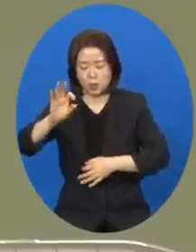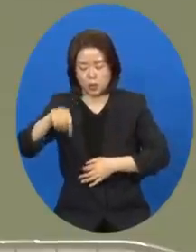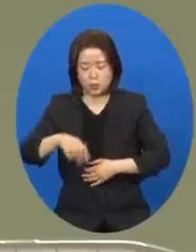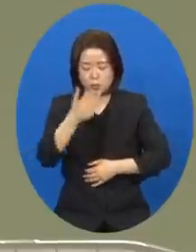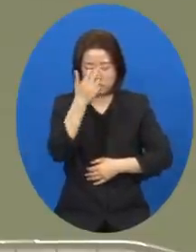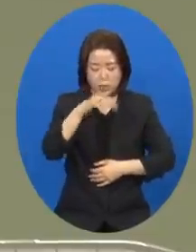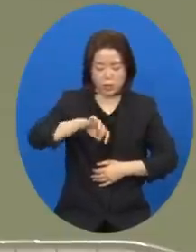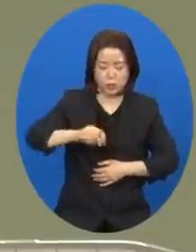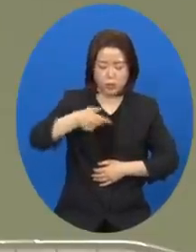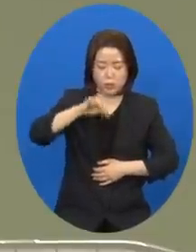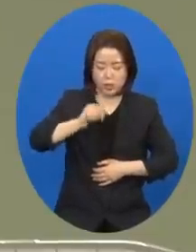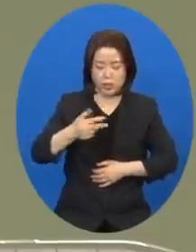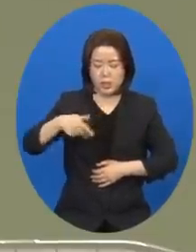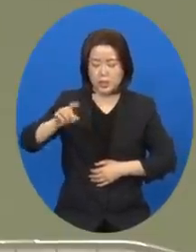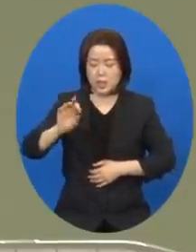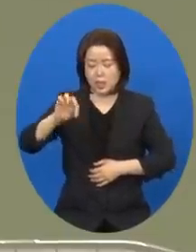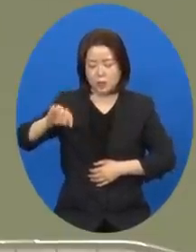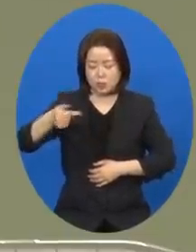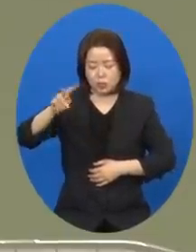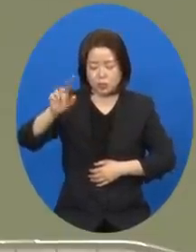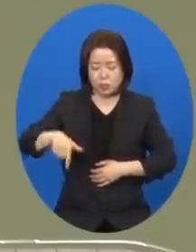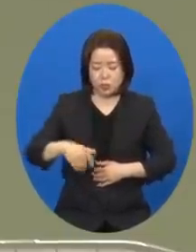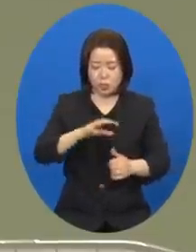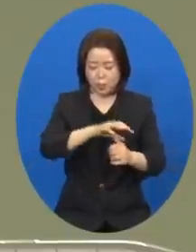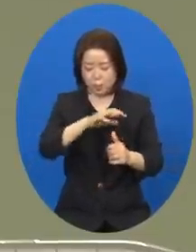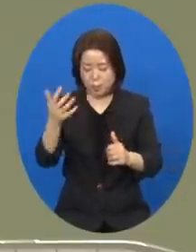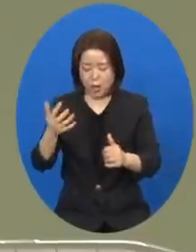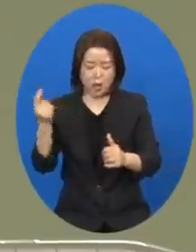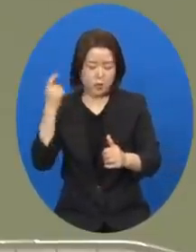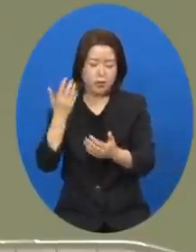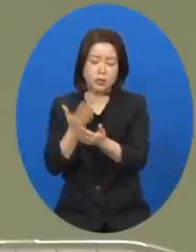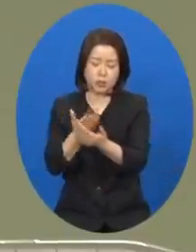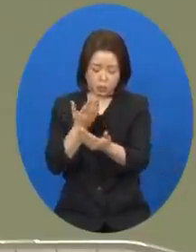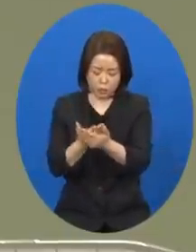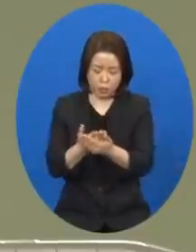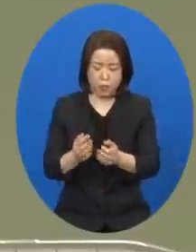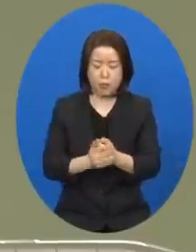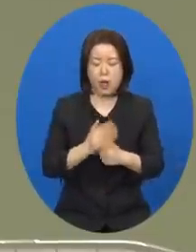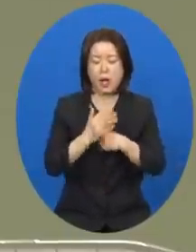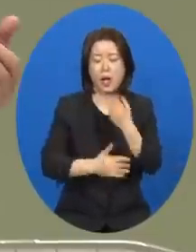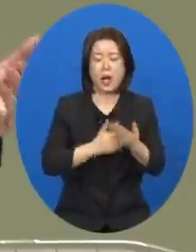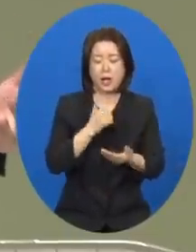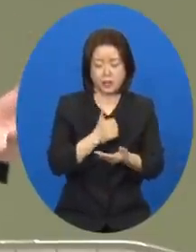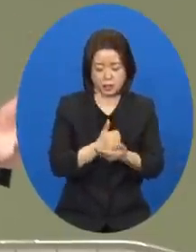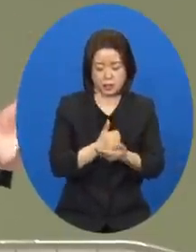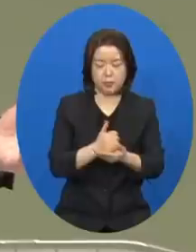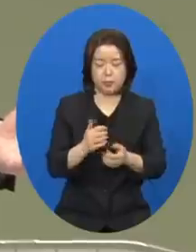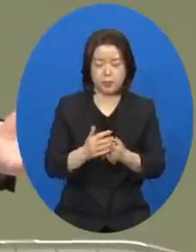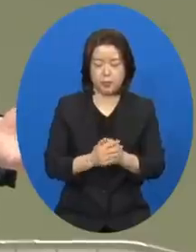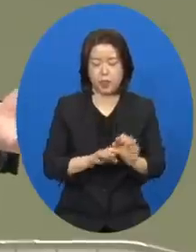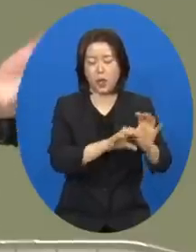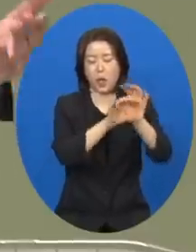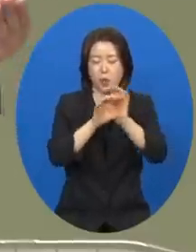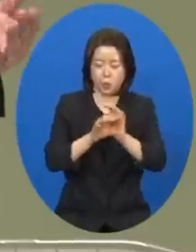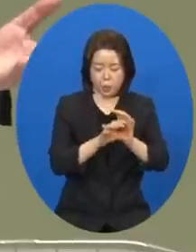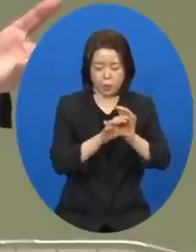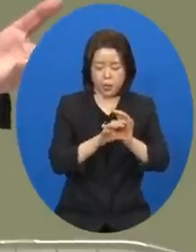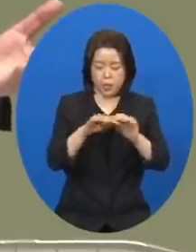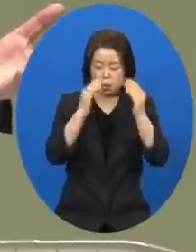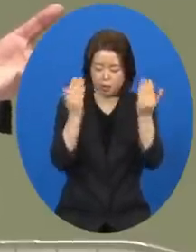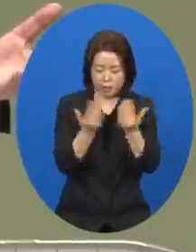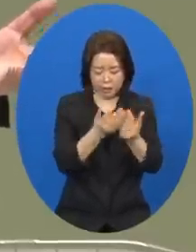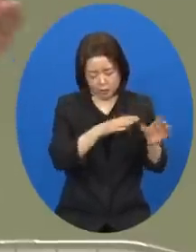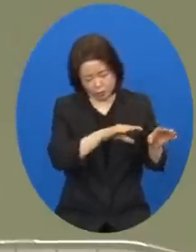선교사님, 장문석 집사님 석방되는 소식을 들려주시오. 하나님, 코로나19가 다